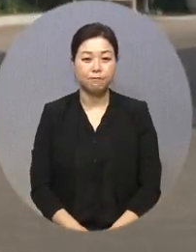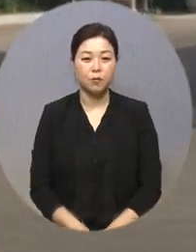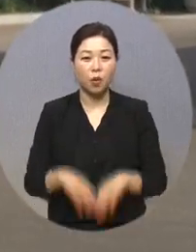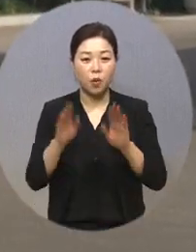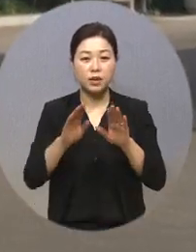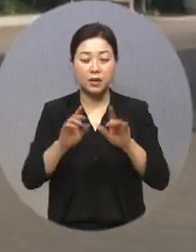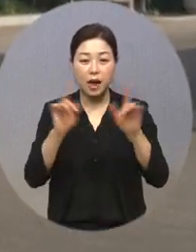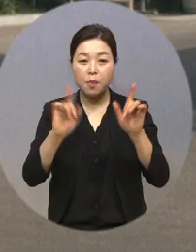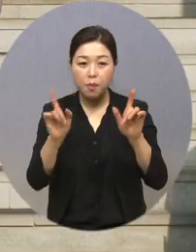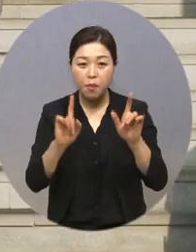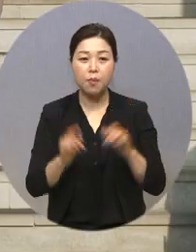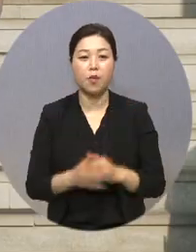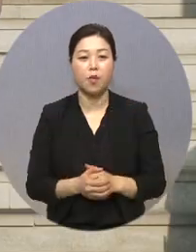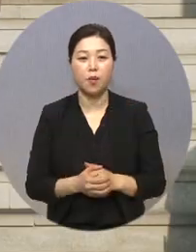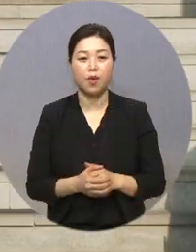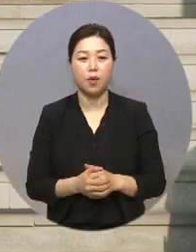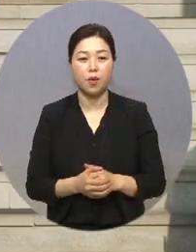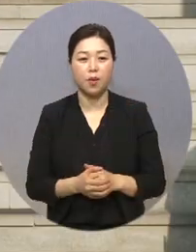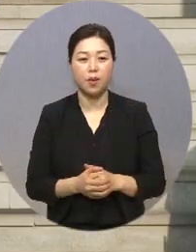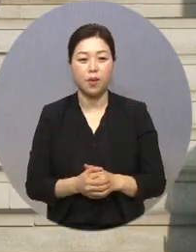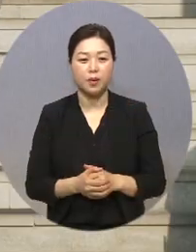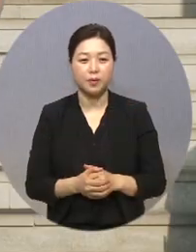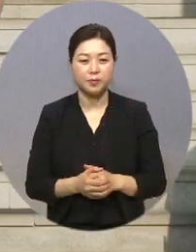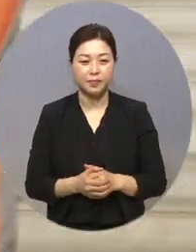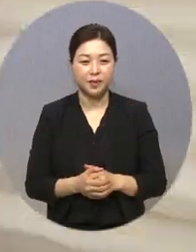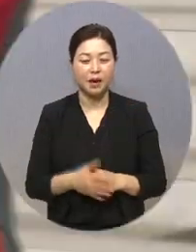영광표 찍는 날이잖아요. 네. 기분 좋을 수밖에 없죠?